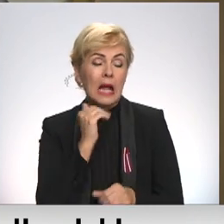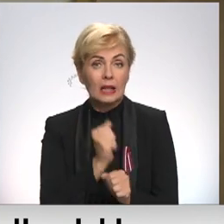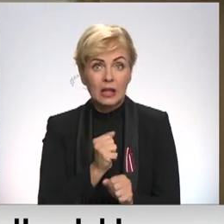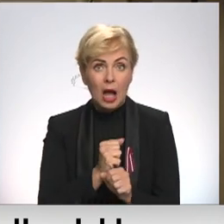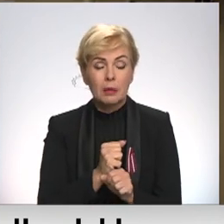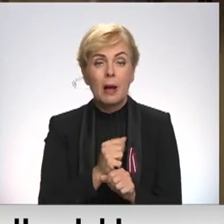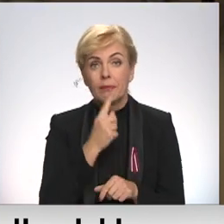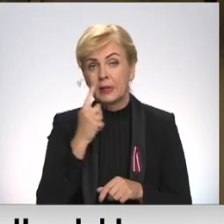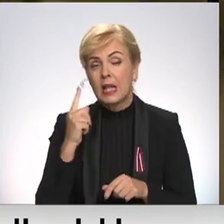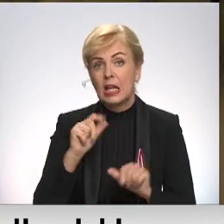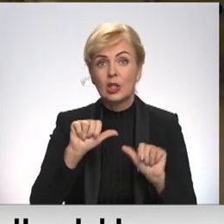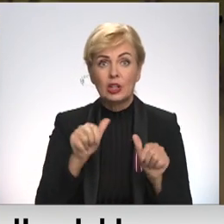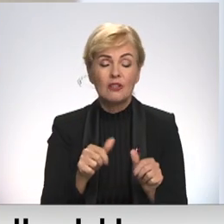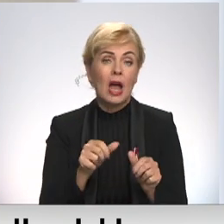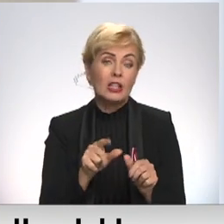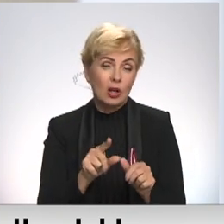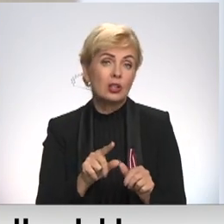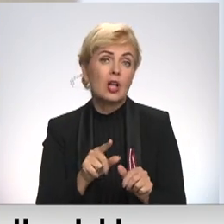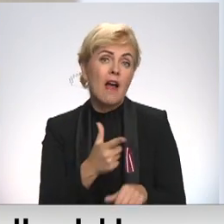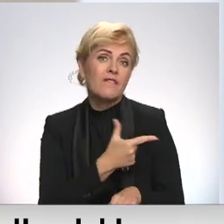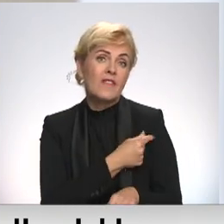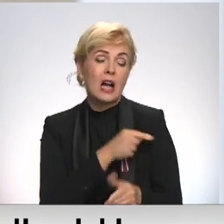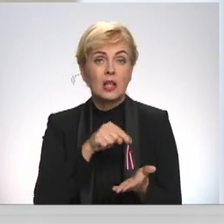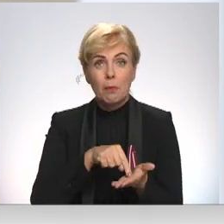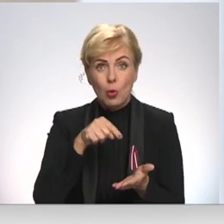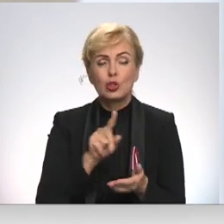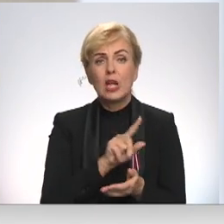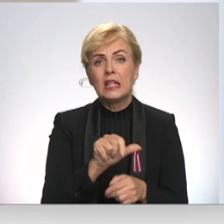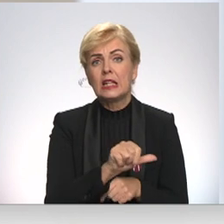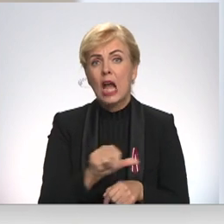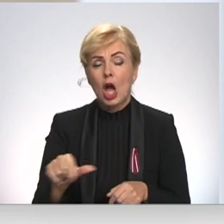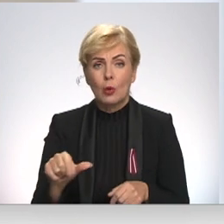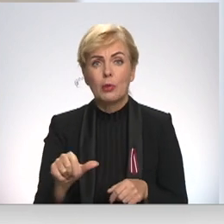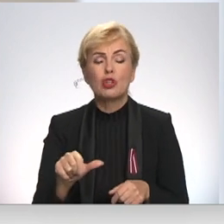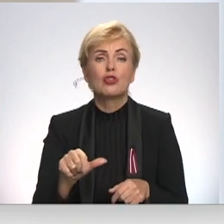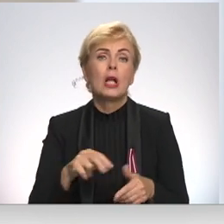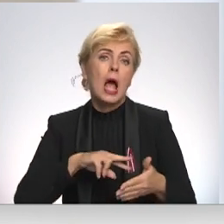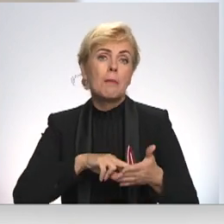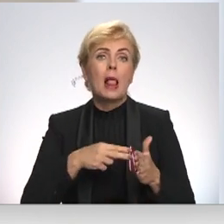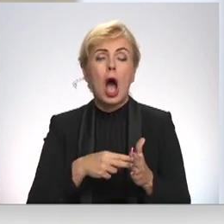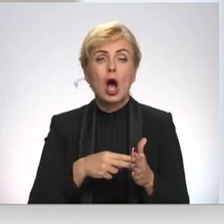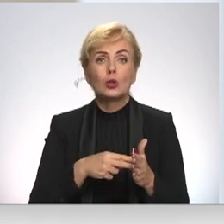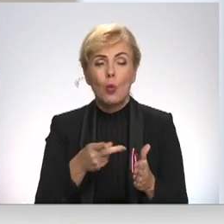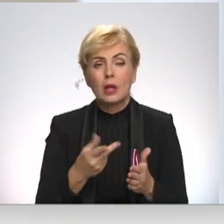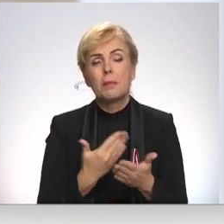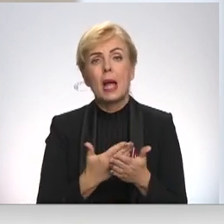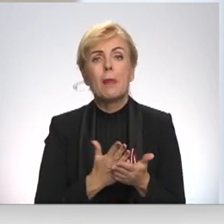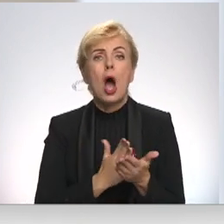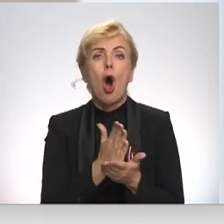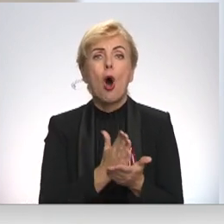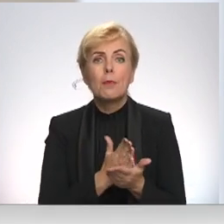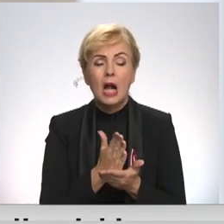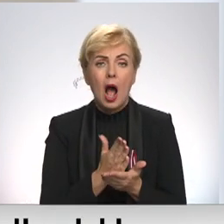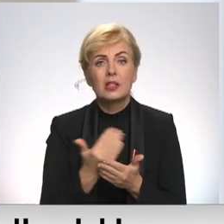izveidots otrs vakcinēšanās punkts. Ierobežoti daži plānotie pakalpojumi, nu, konkrēti operāciju bloks, jā,